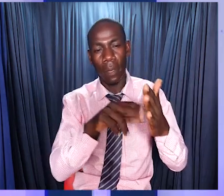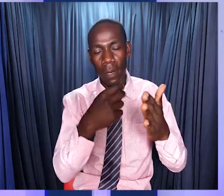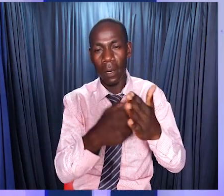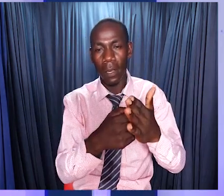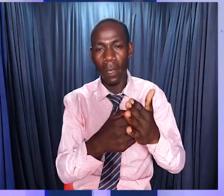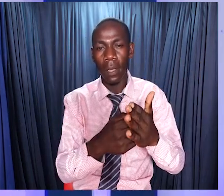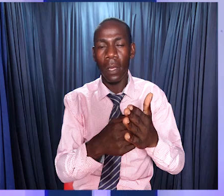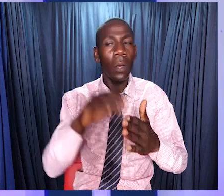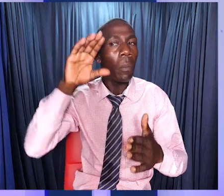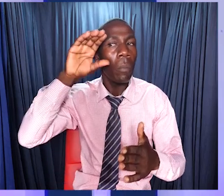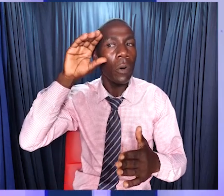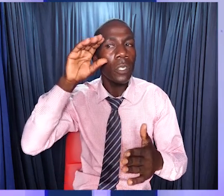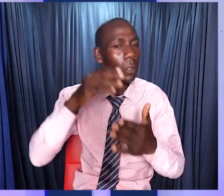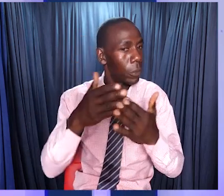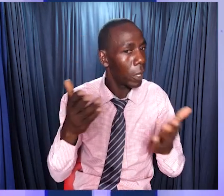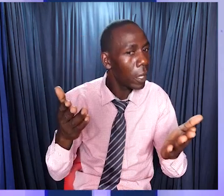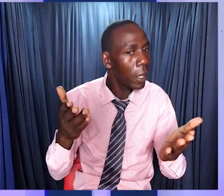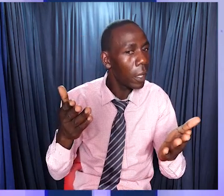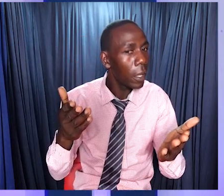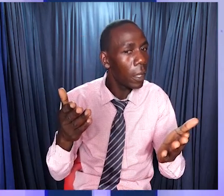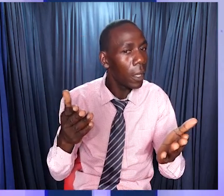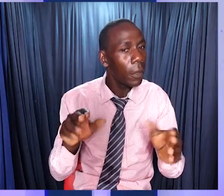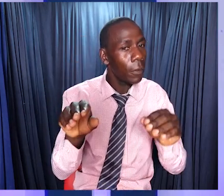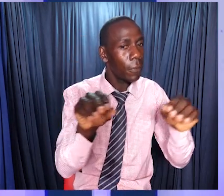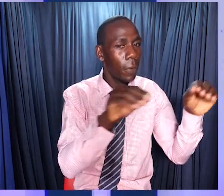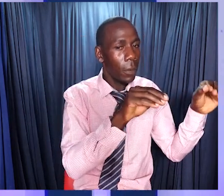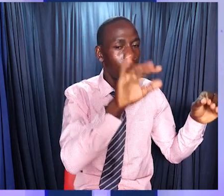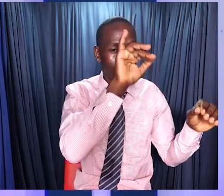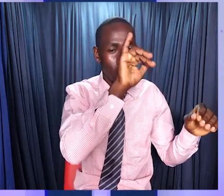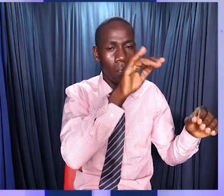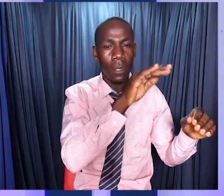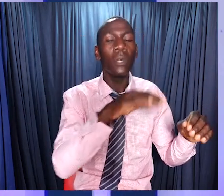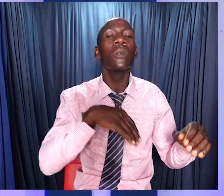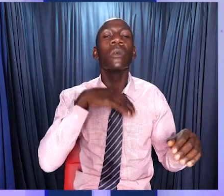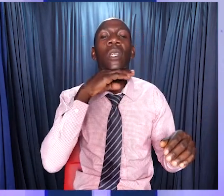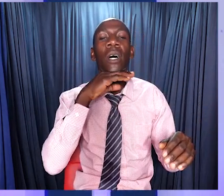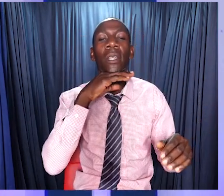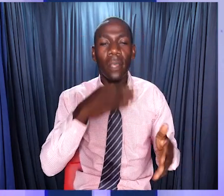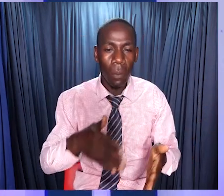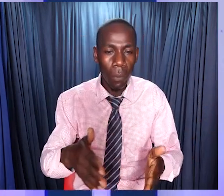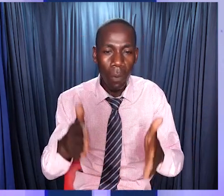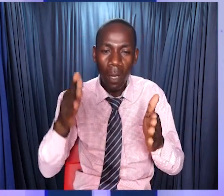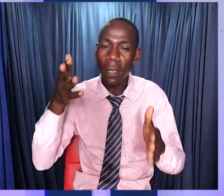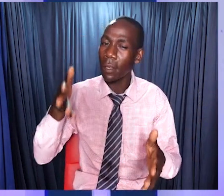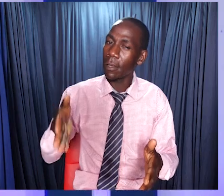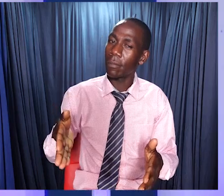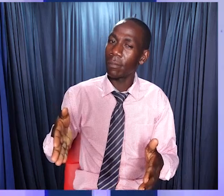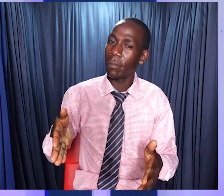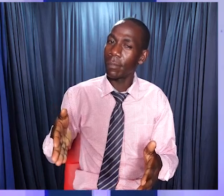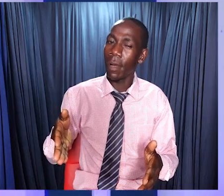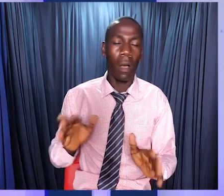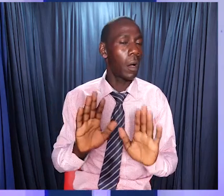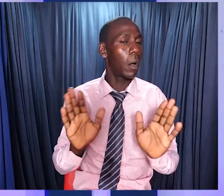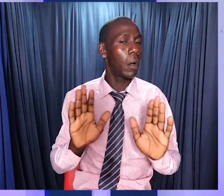rebel. Kweli Musa yuko wapi? Where is Moses now? Ametutoa Misri. He has taken out of Tufe hapa njiani. To come and die on the way here.